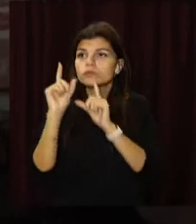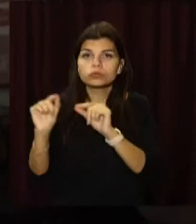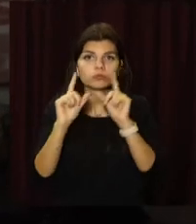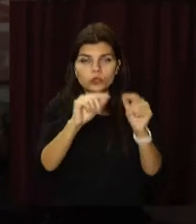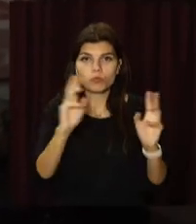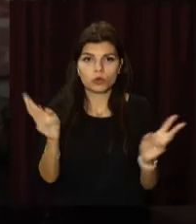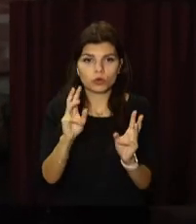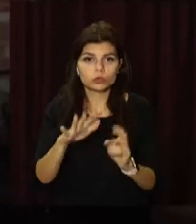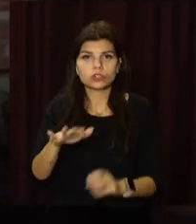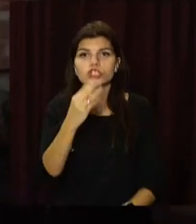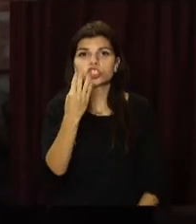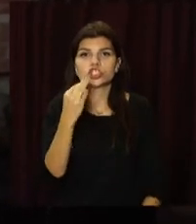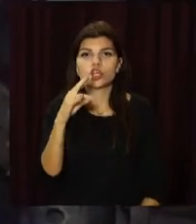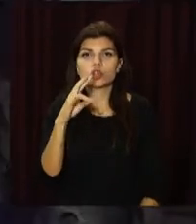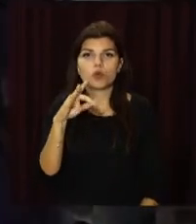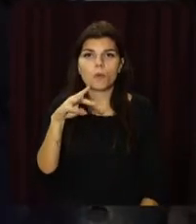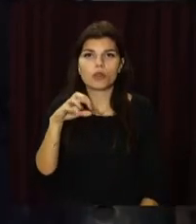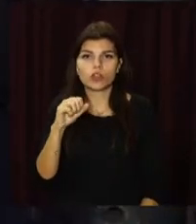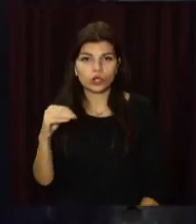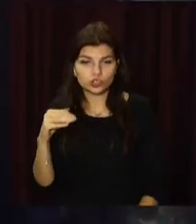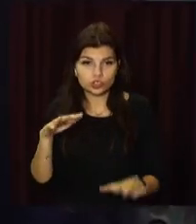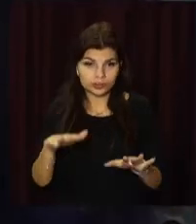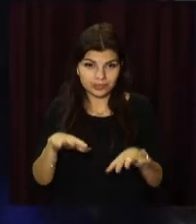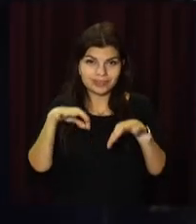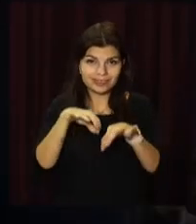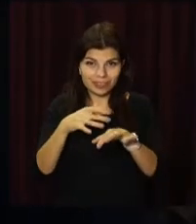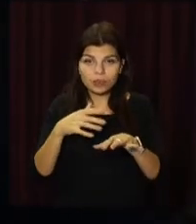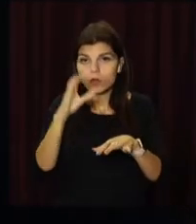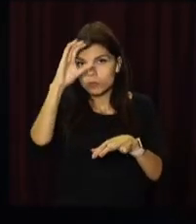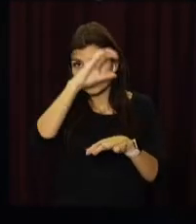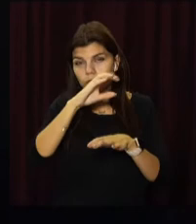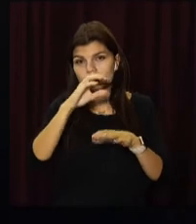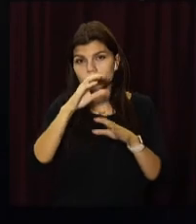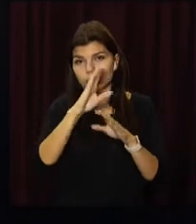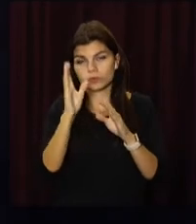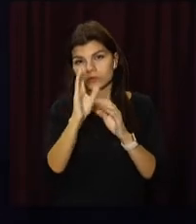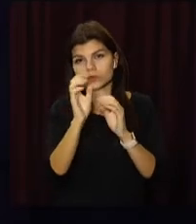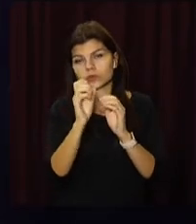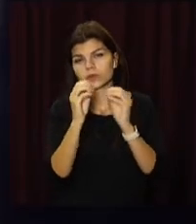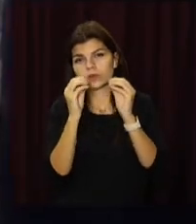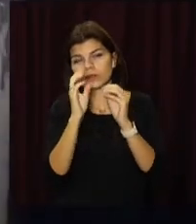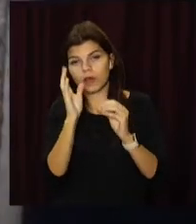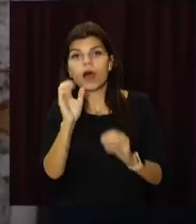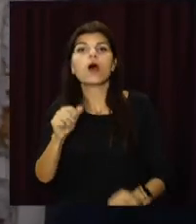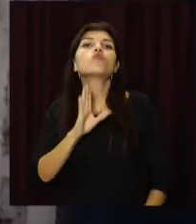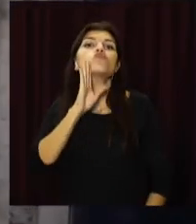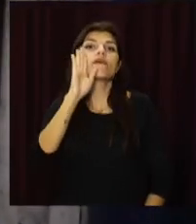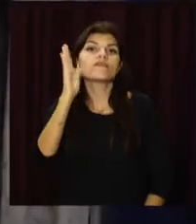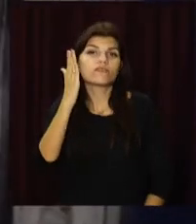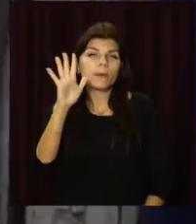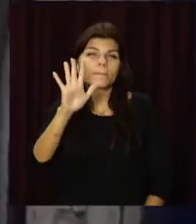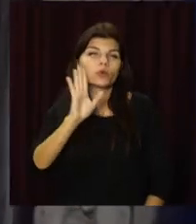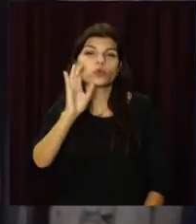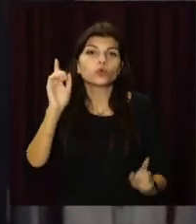приборкання полум'я на шиномонтажі на Запорізькому шосе. Перший виклик надійшов о пів на 11-ту вечора, а другий вранці вівторка о пів на